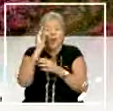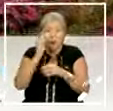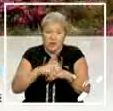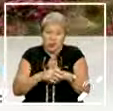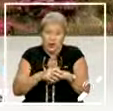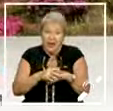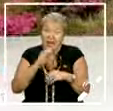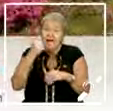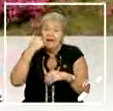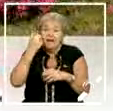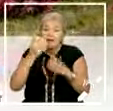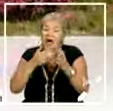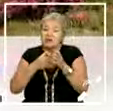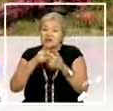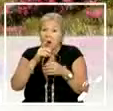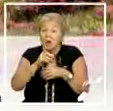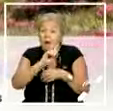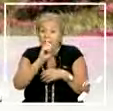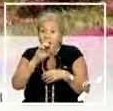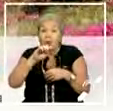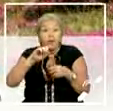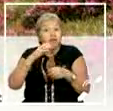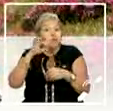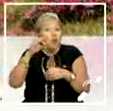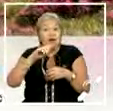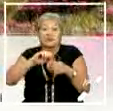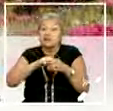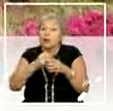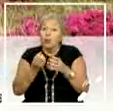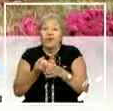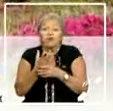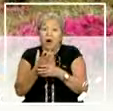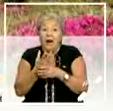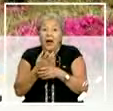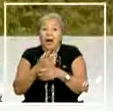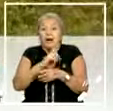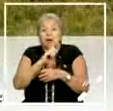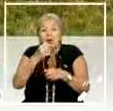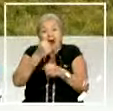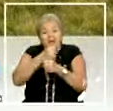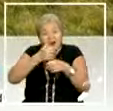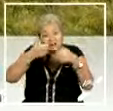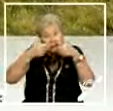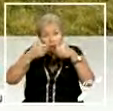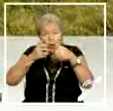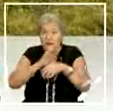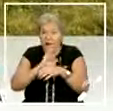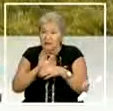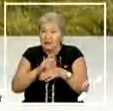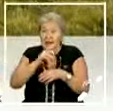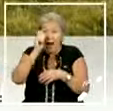ajunși aici, nu au voie să rupă gingașa floare, ci doar să o fotografieze.